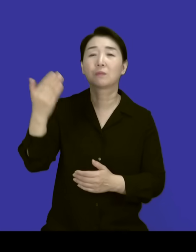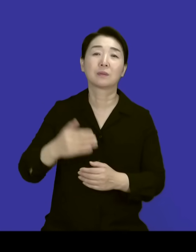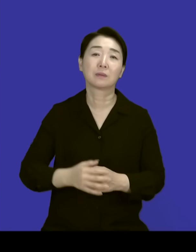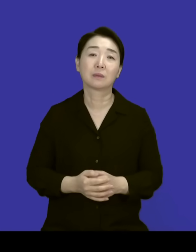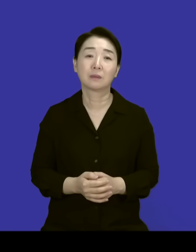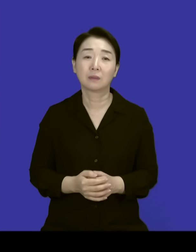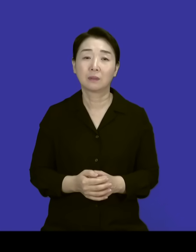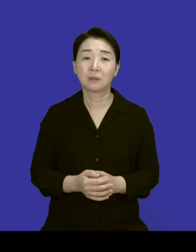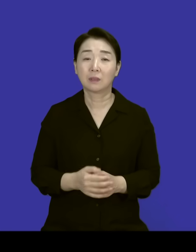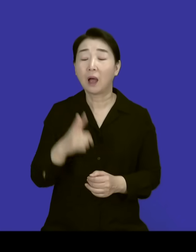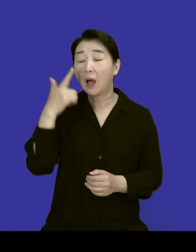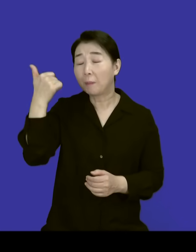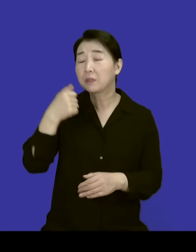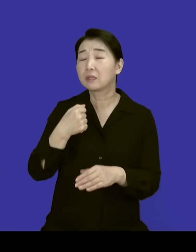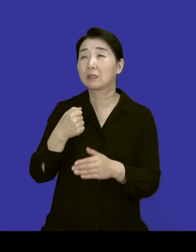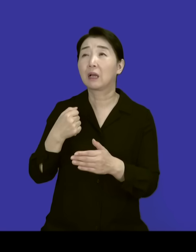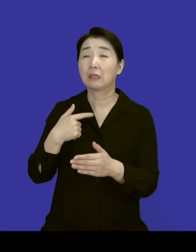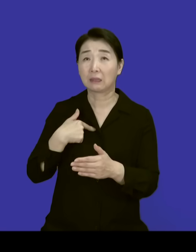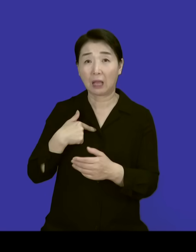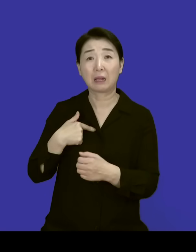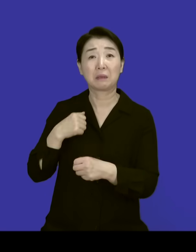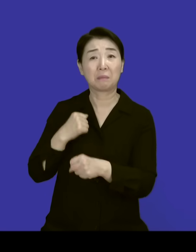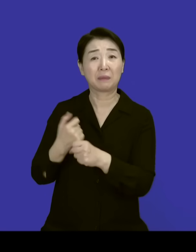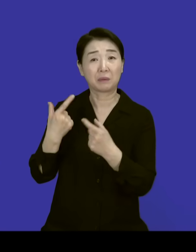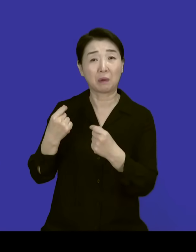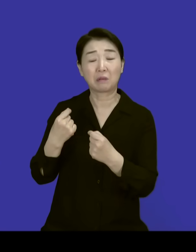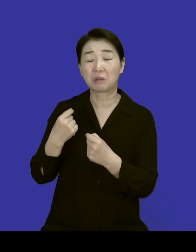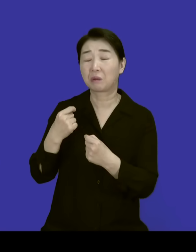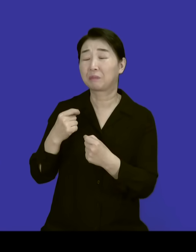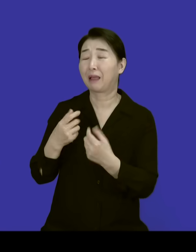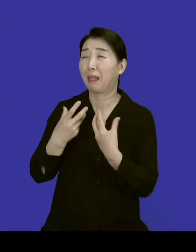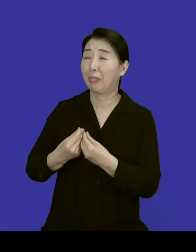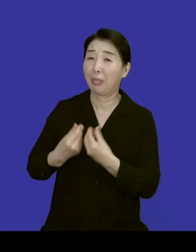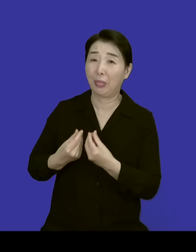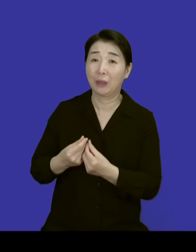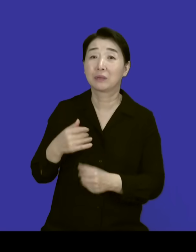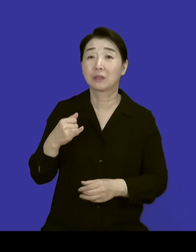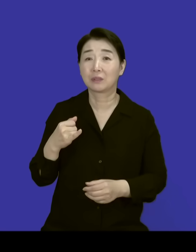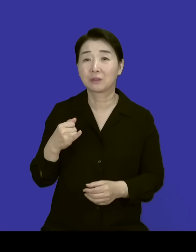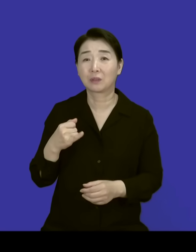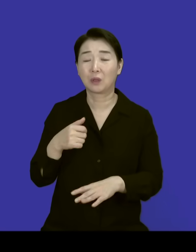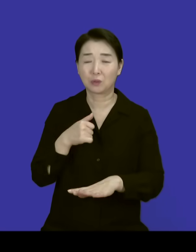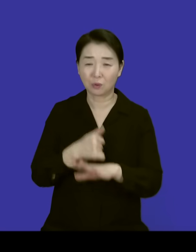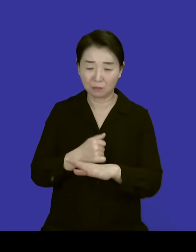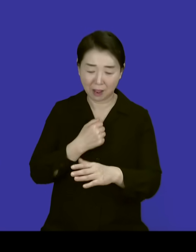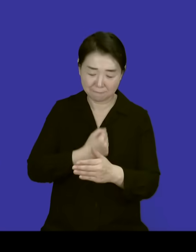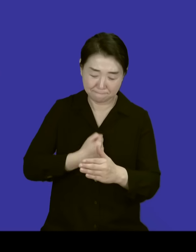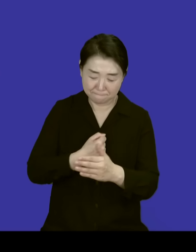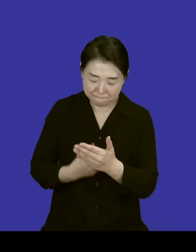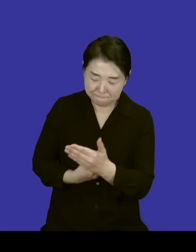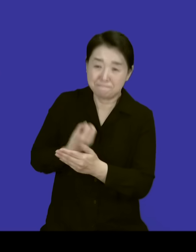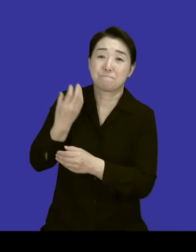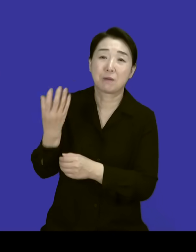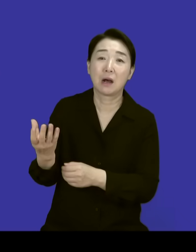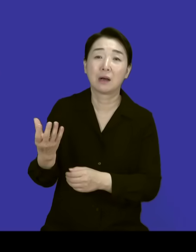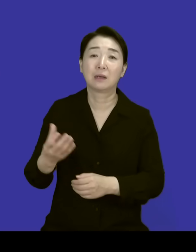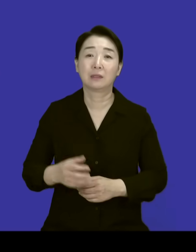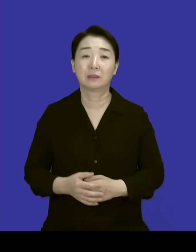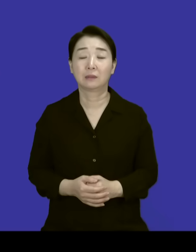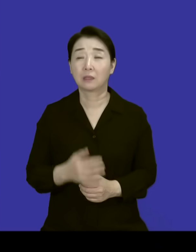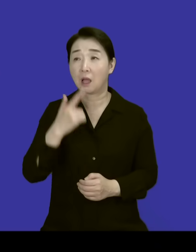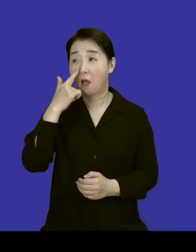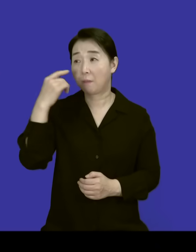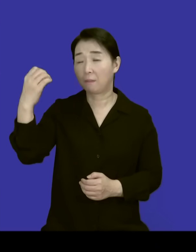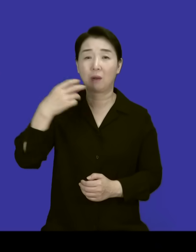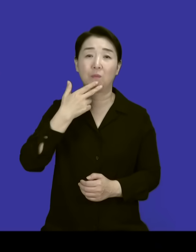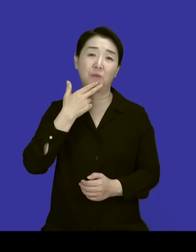아버지가 저렇게 만든 것처럼 핑계를 예. 대듯이 예. 이제 그 한을 막 얘기한 것 같아요. 근데 아버지가 택불 안